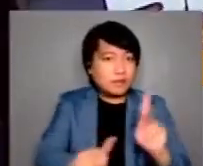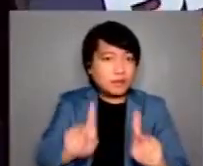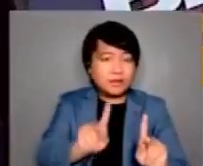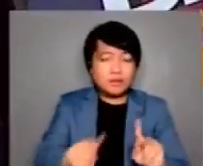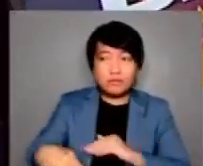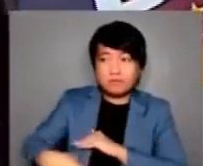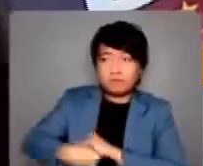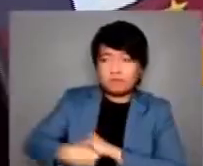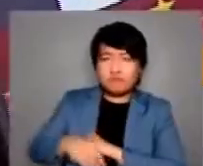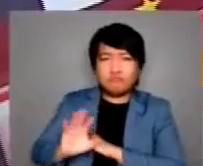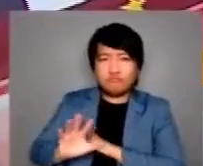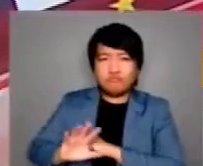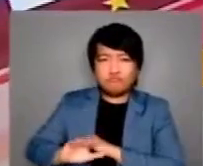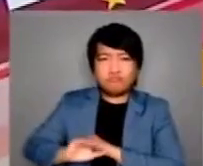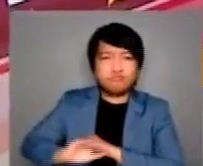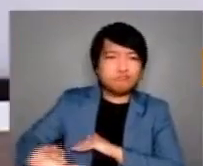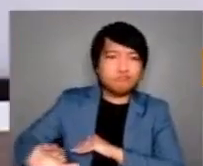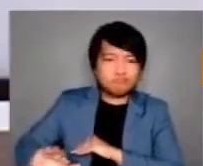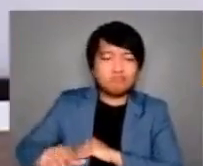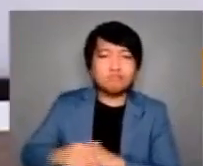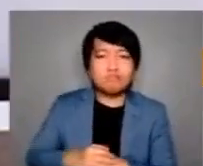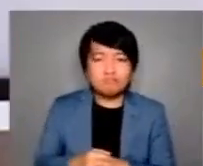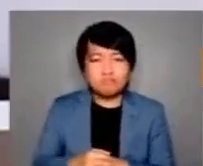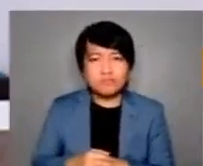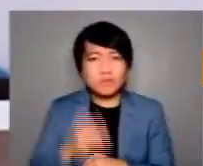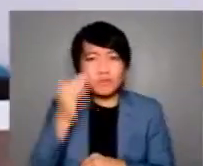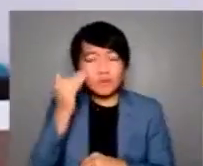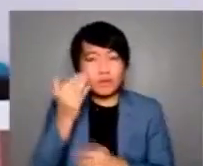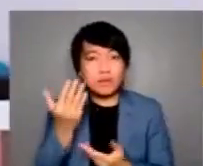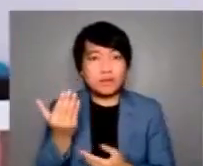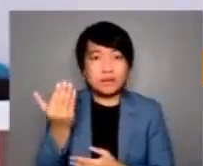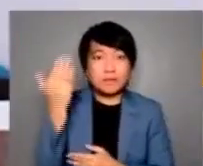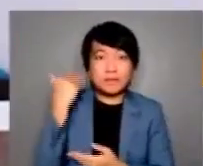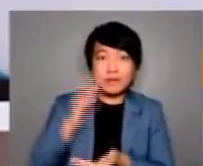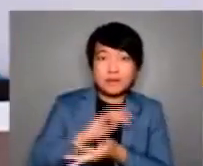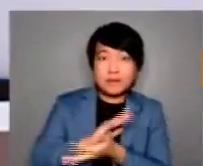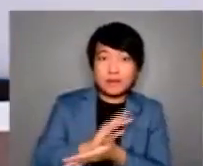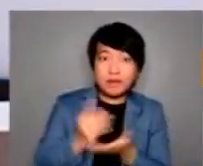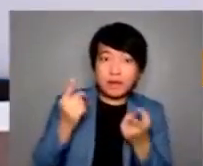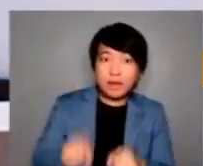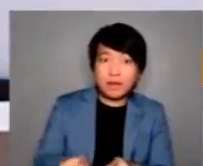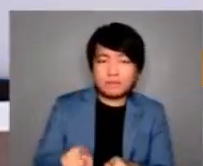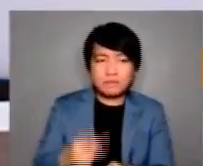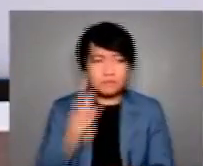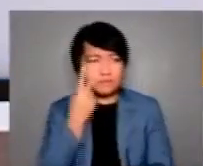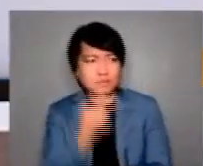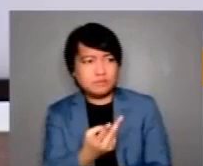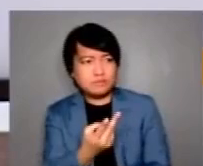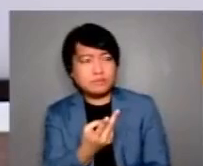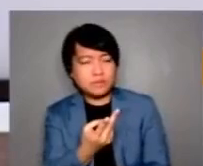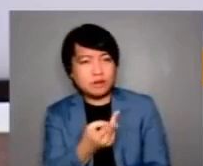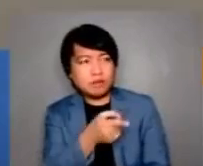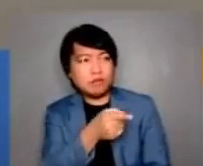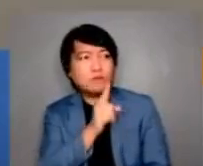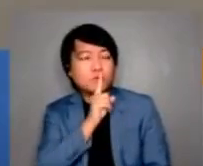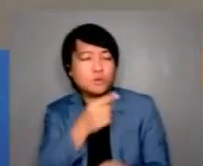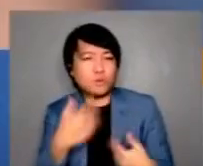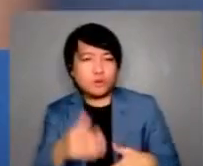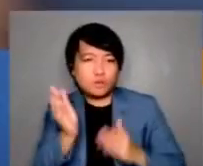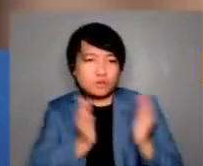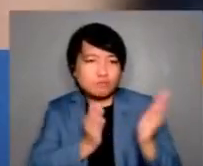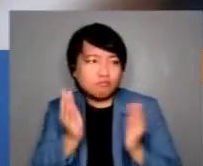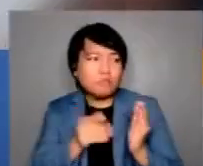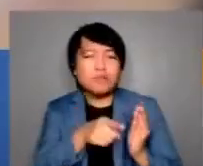kanina eh titingnan natin sino ang naandyan nung panahon ng pandem niya Eh bakit naandiyan ka lang kung kailan mag-eleksyon nung pandemya nawawala ka